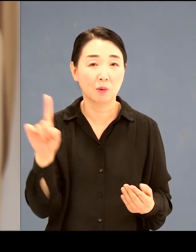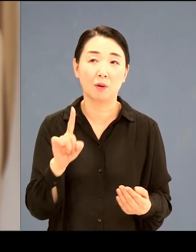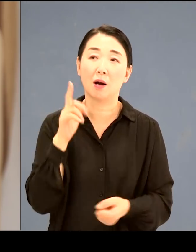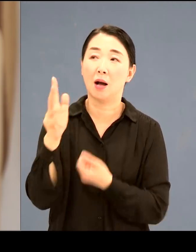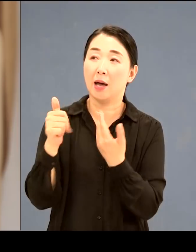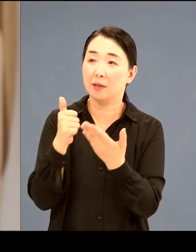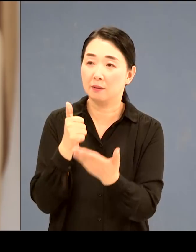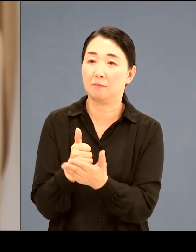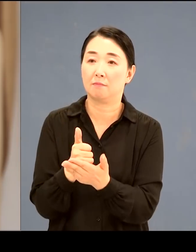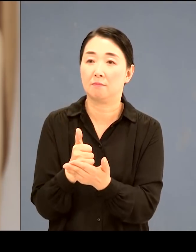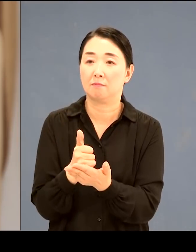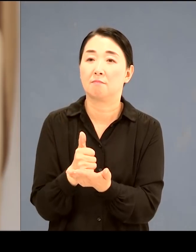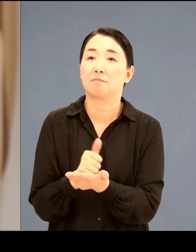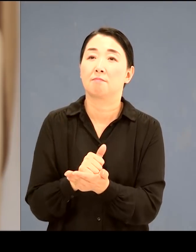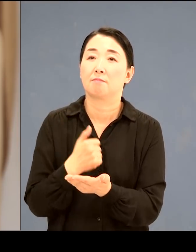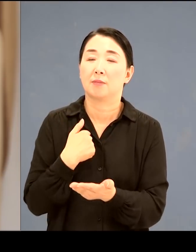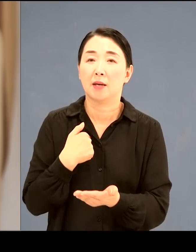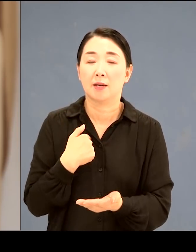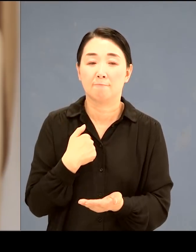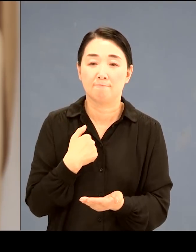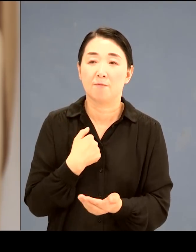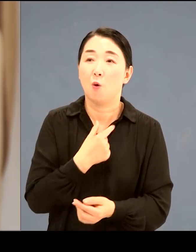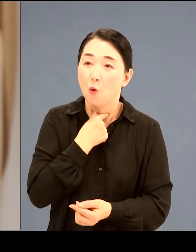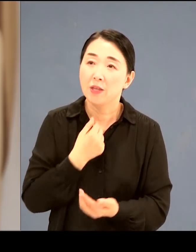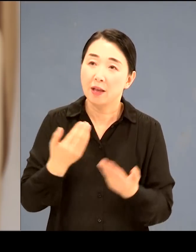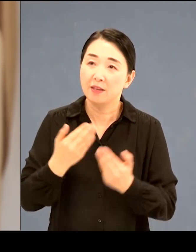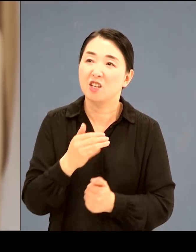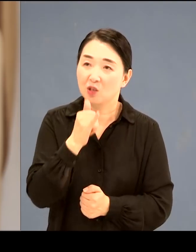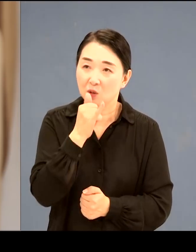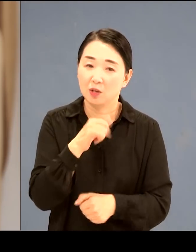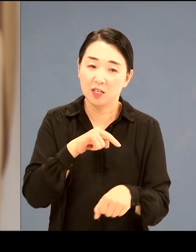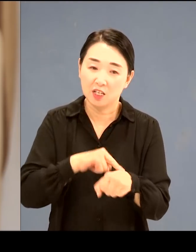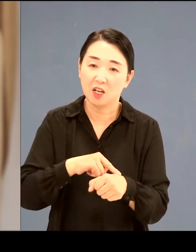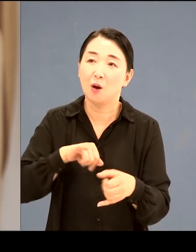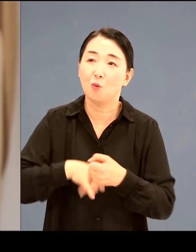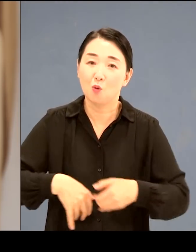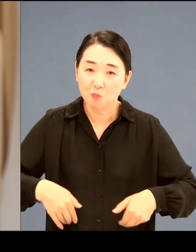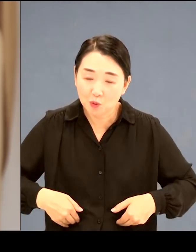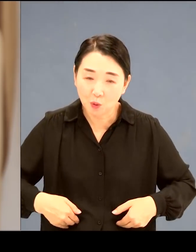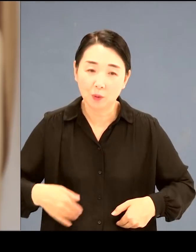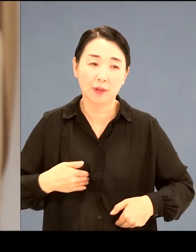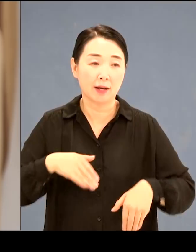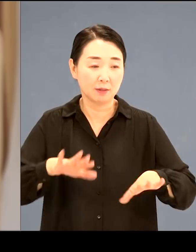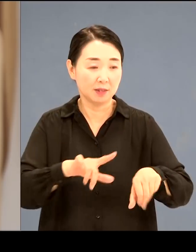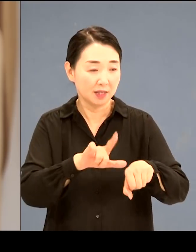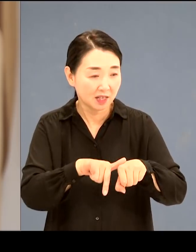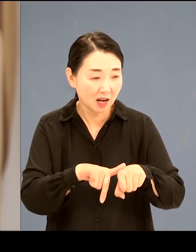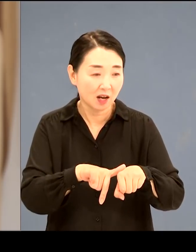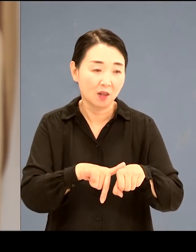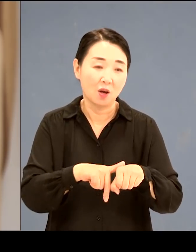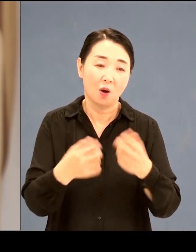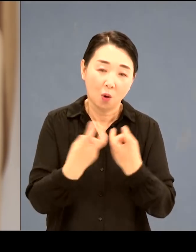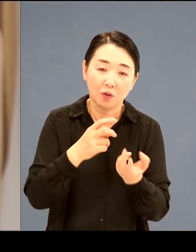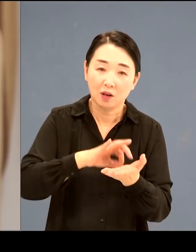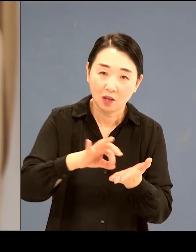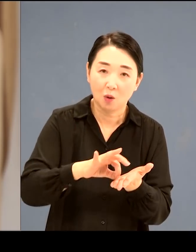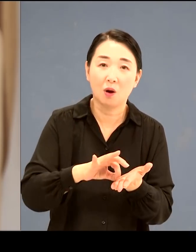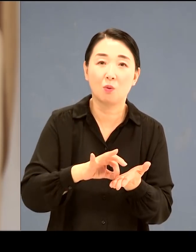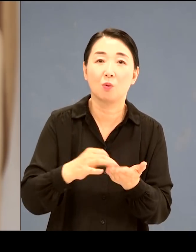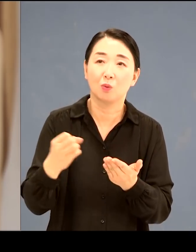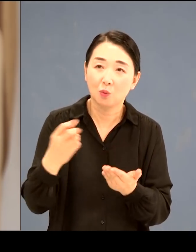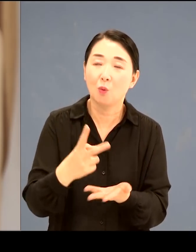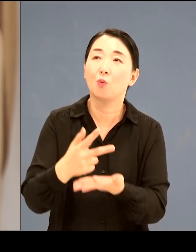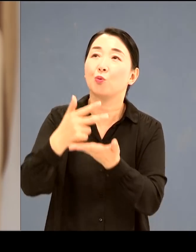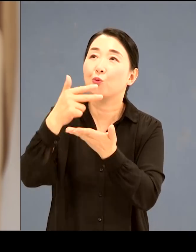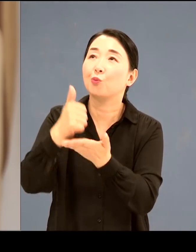저한테 하시는 일들이 분명히 있으시겠고 이 시간을 제가 어떻게 써야 되고 어떻게 더 주님